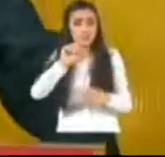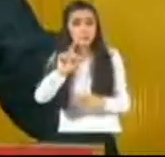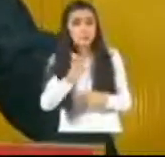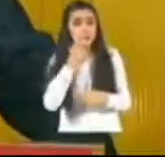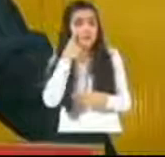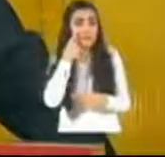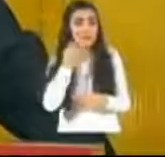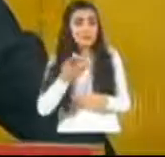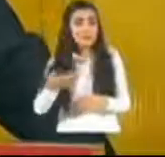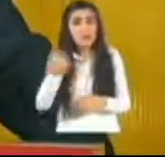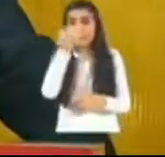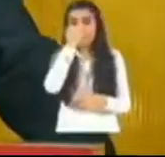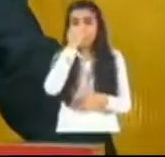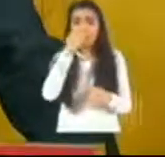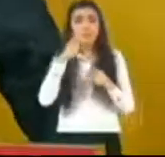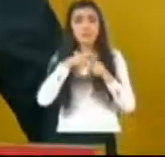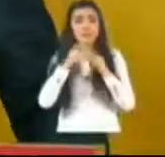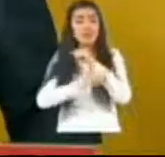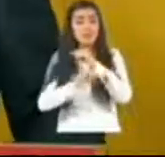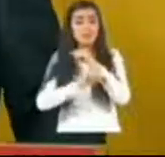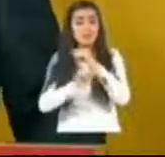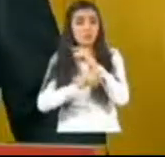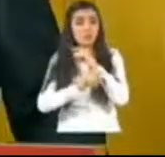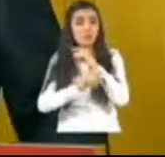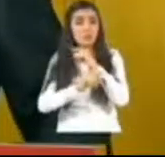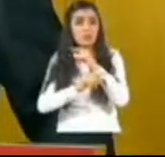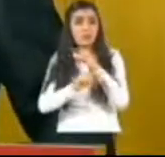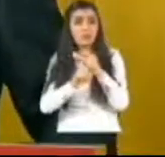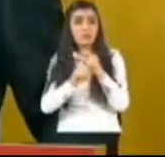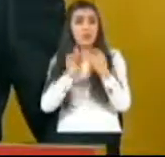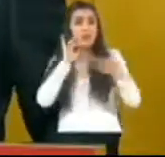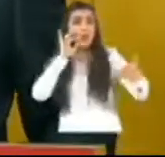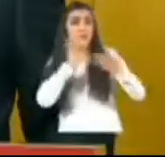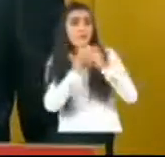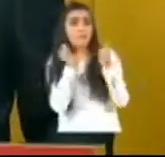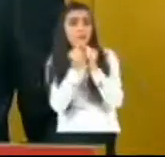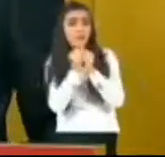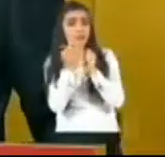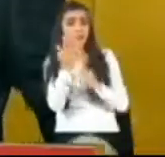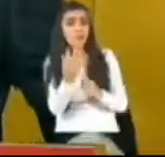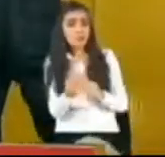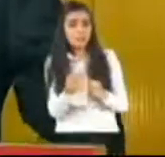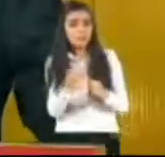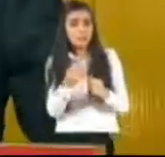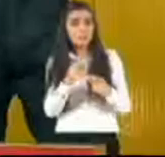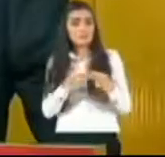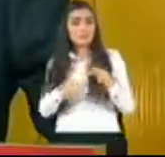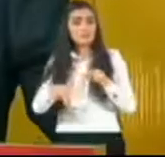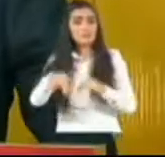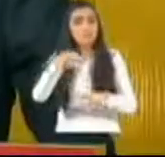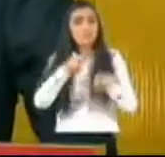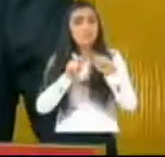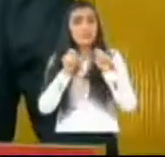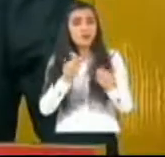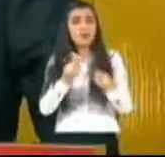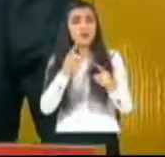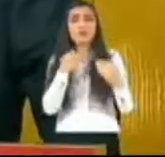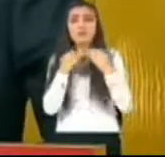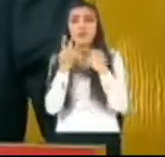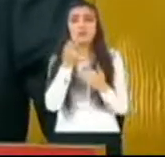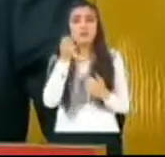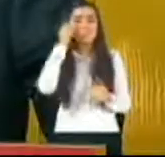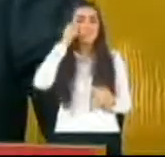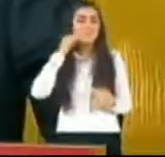devletlerin kanlı terör örgütleriyle emel ve hedef birlikteliği içinde hareket etmesi tarifi olmayan